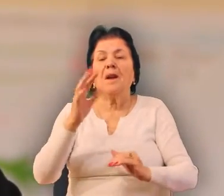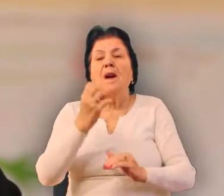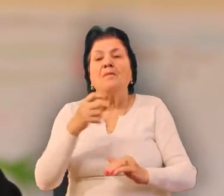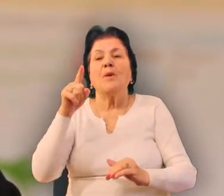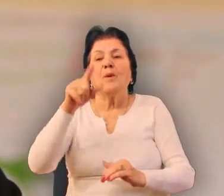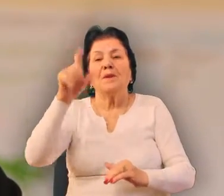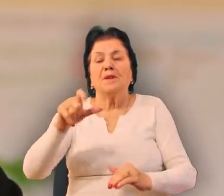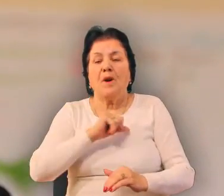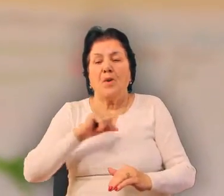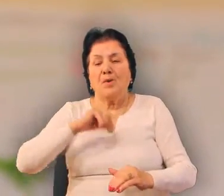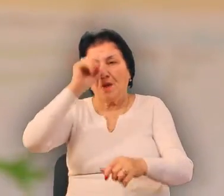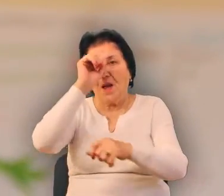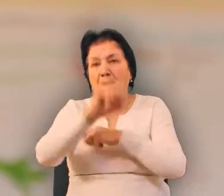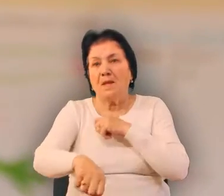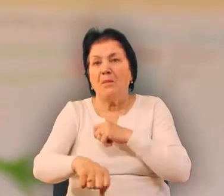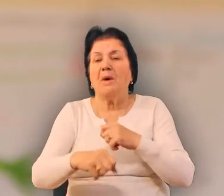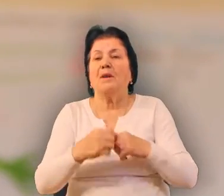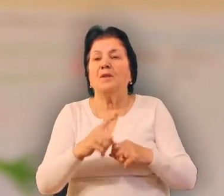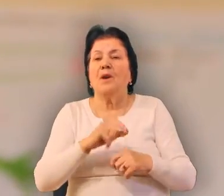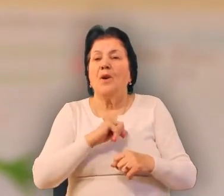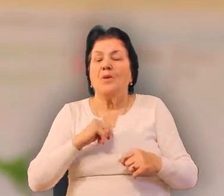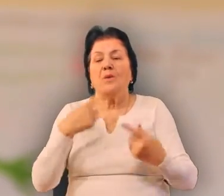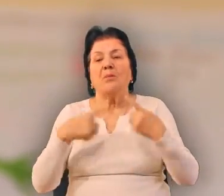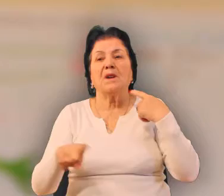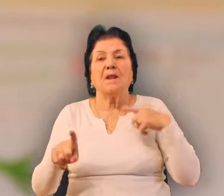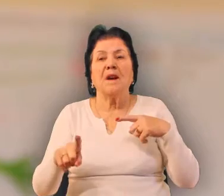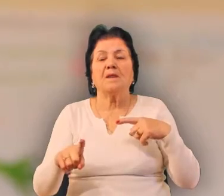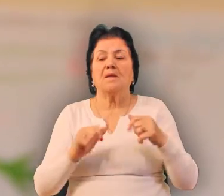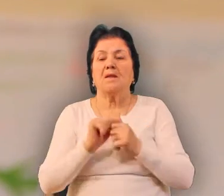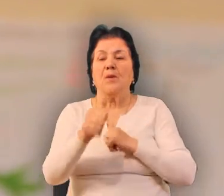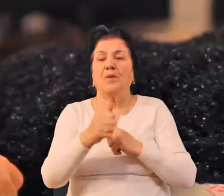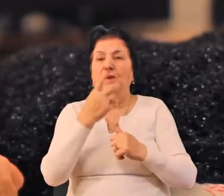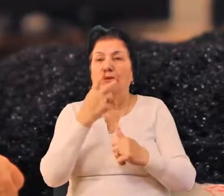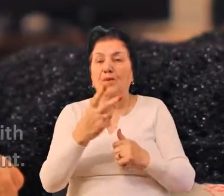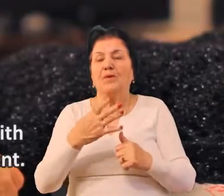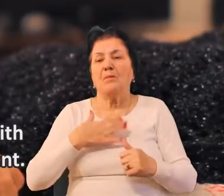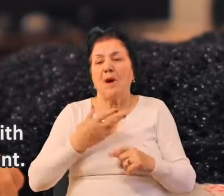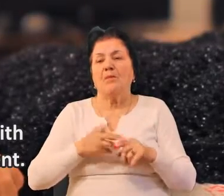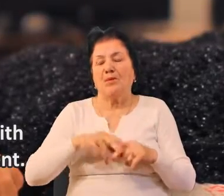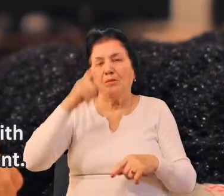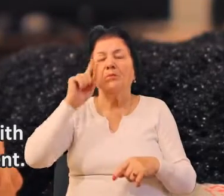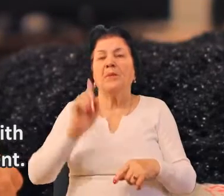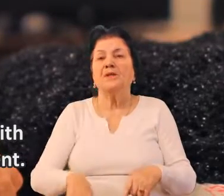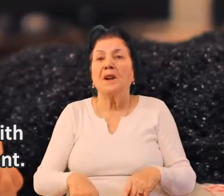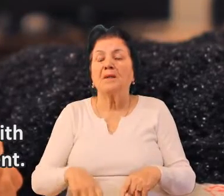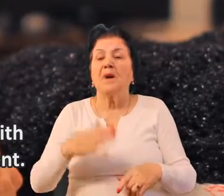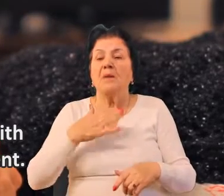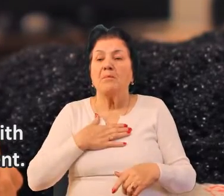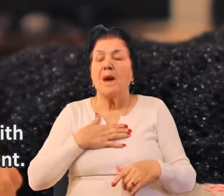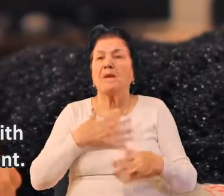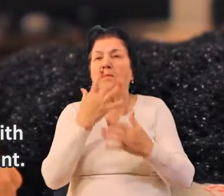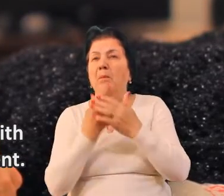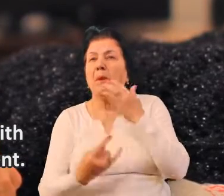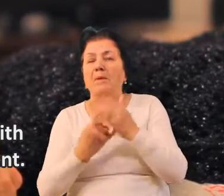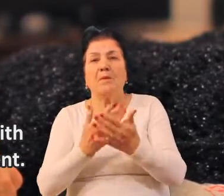bunu bacardım. Mənim məhdudiyyətlərim yox, mənim müvəffəqiyyətlərim var. Fiziki məhdudiyyəti olan insan